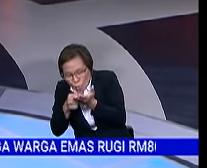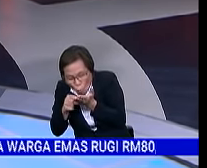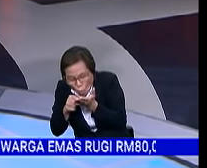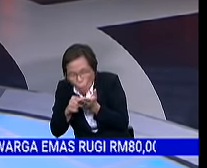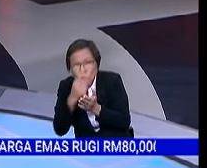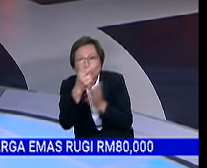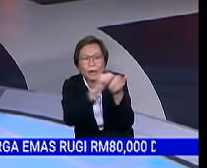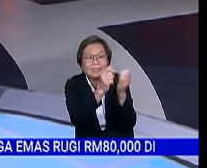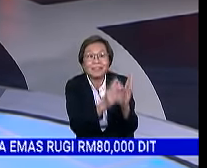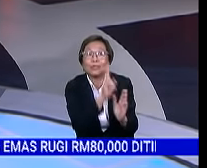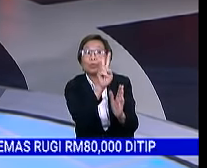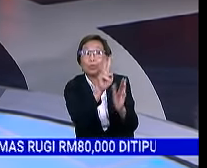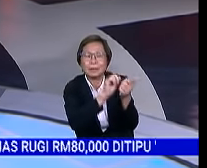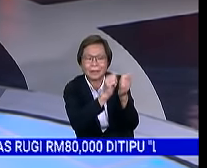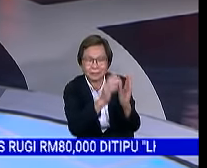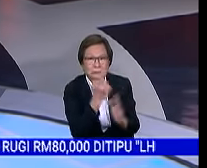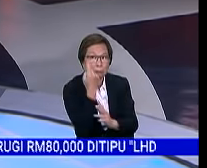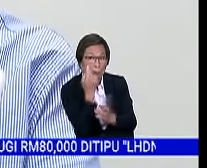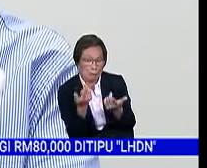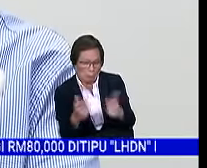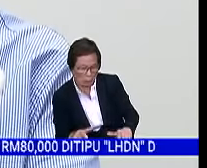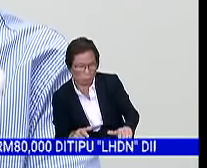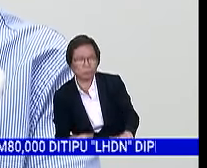atletnya baru-baru ini.